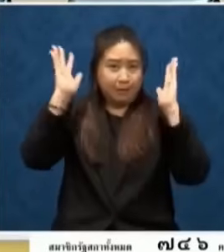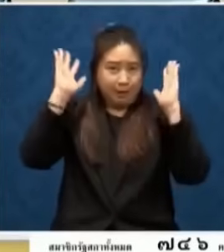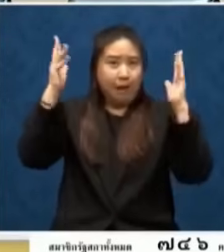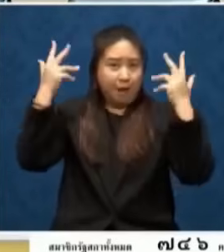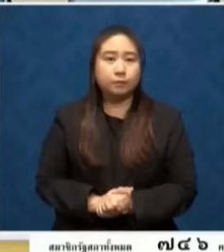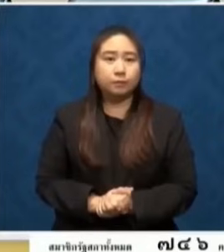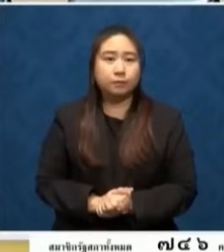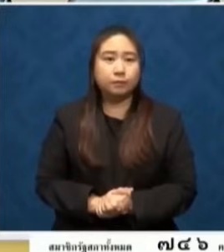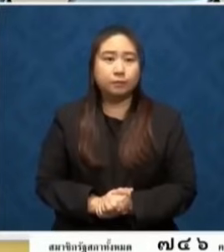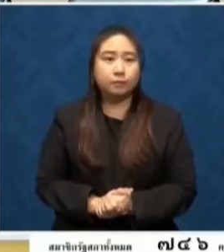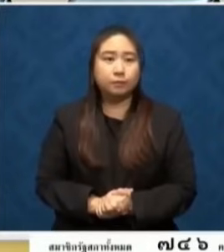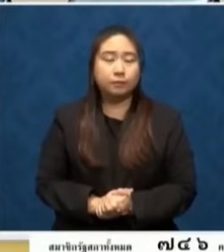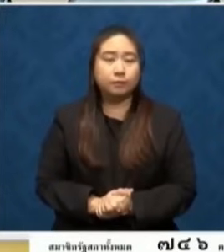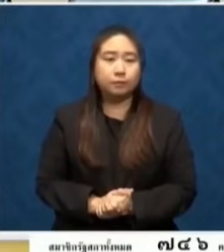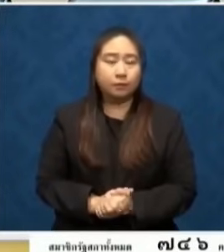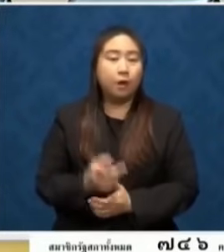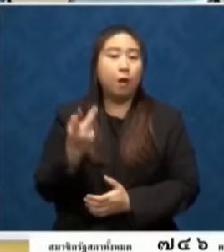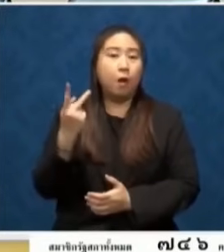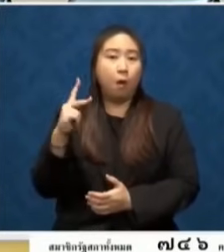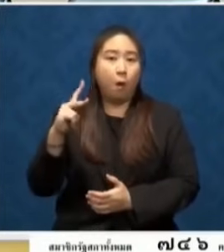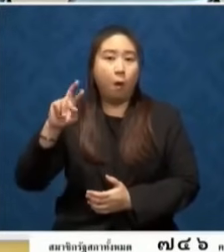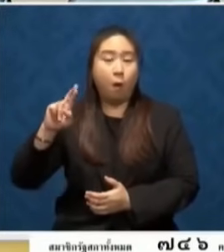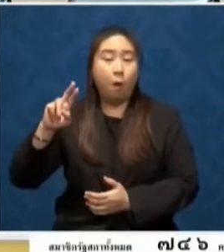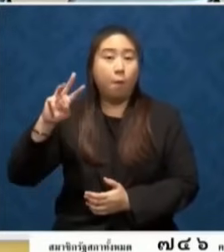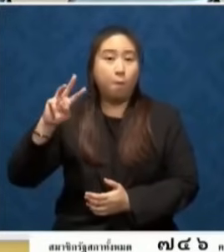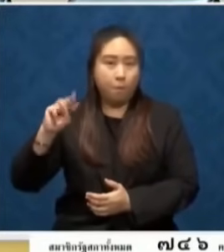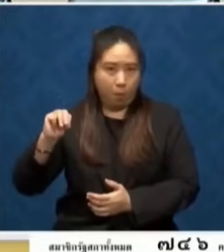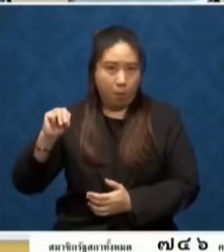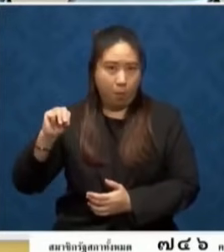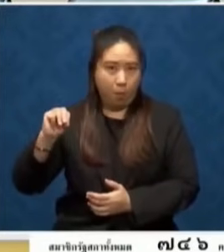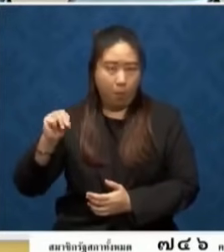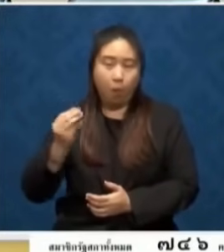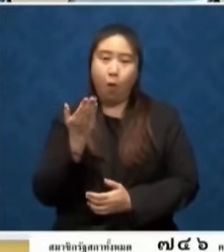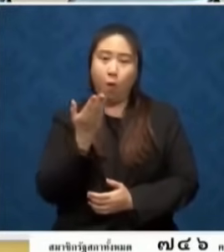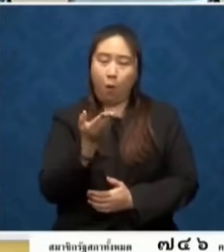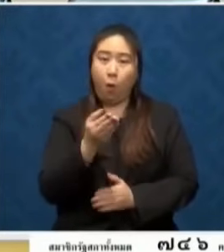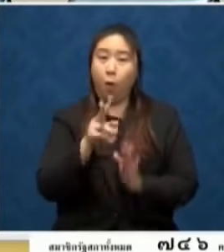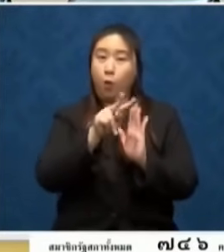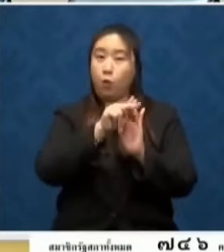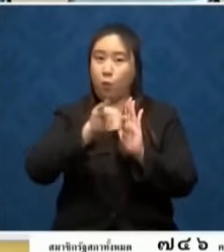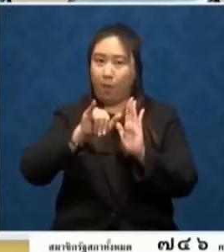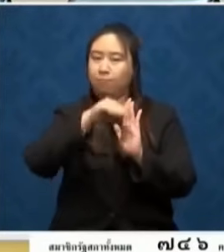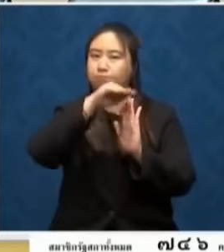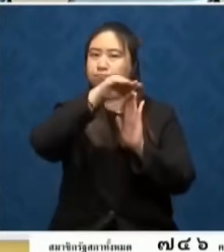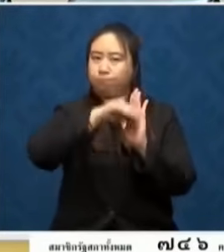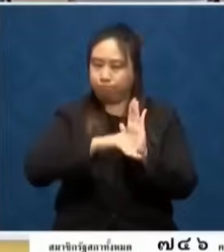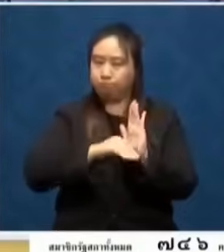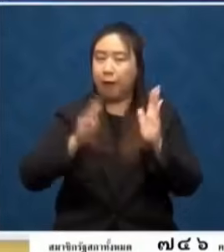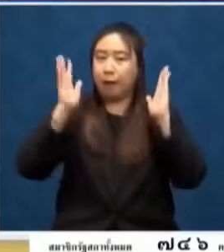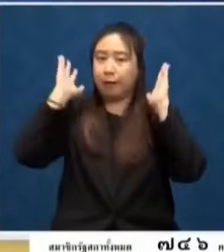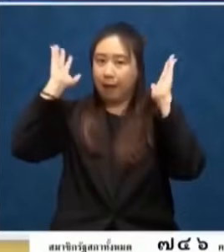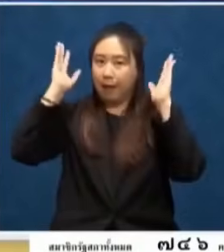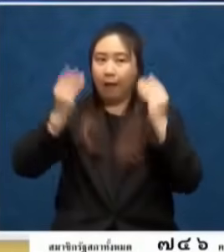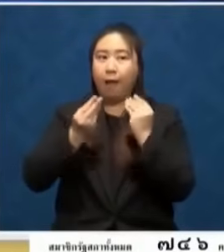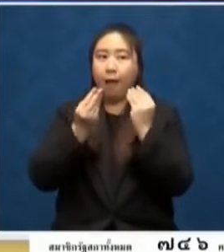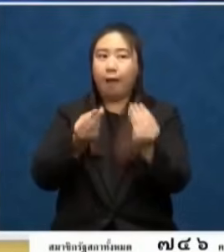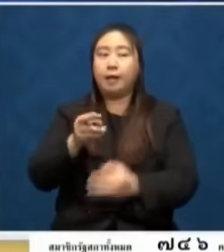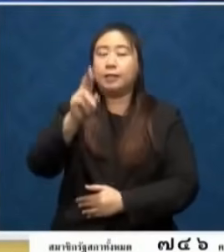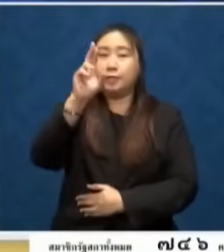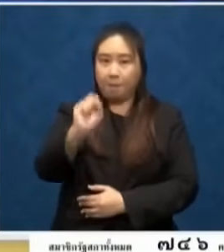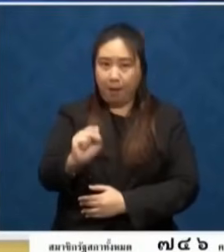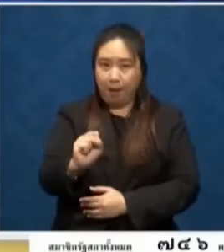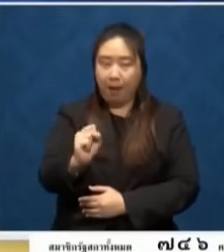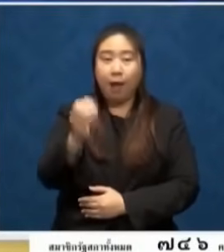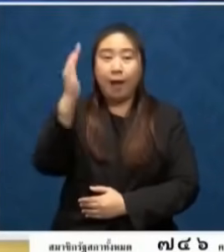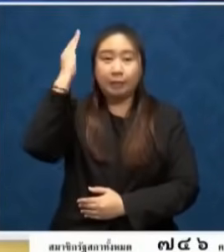าคณะรัฐมนตรีขอแถลงนโยบายต่อรัฐสภาให้ทราบถึงเจตนารมณ์ยุทธศ